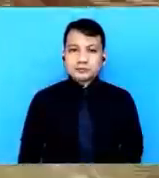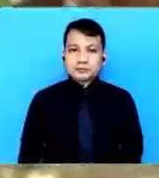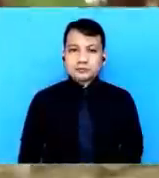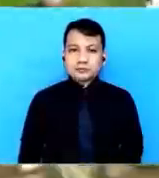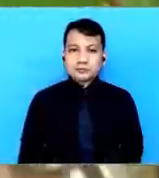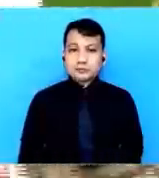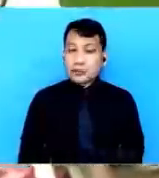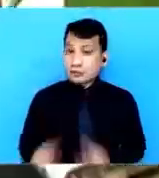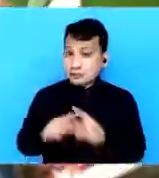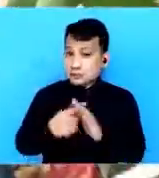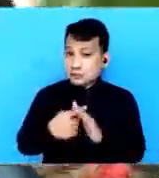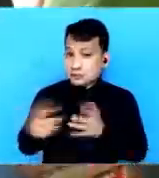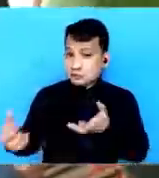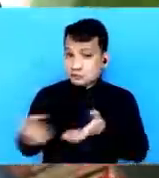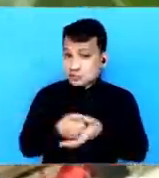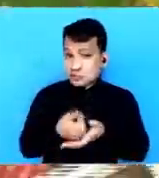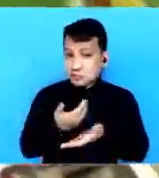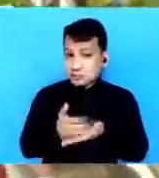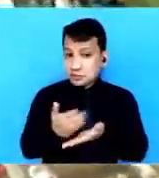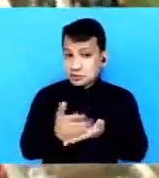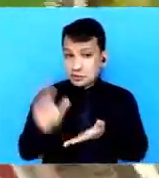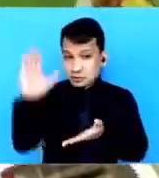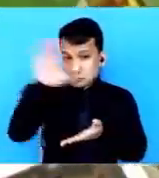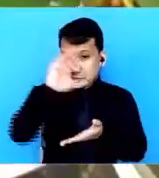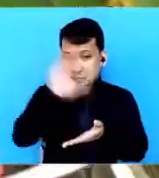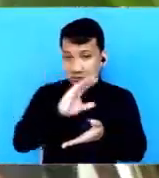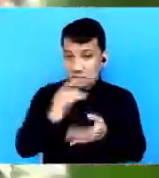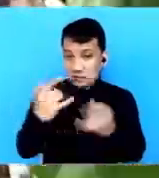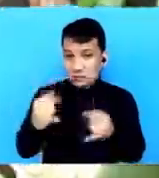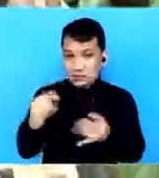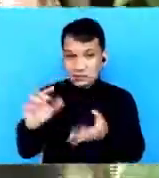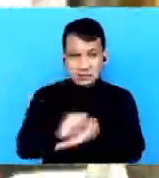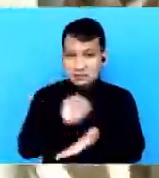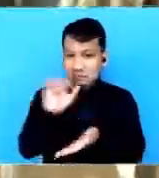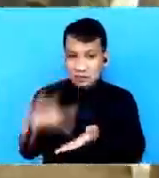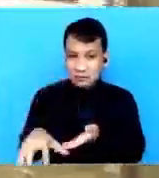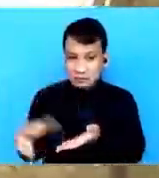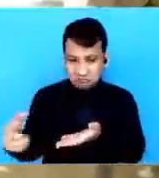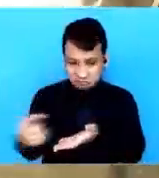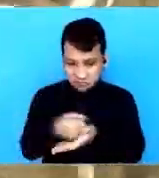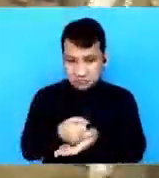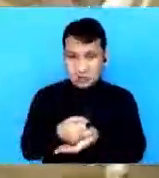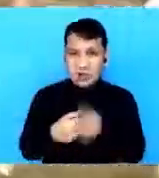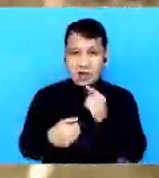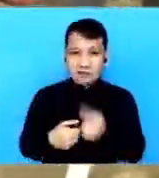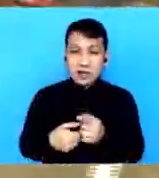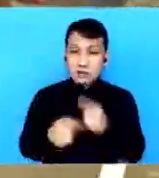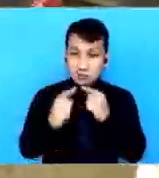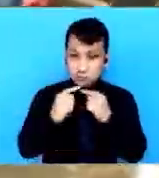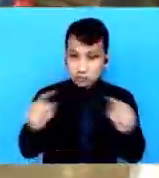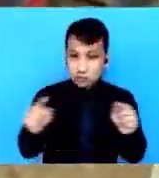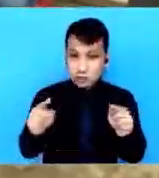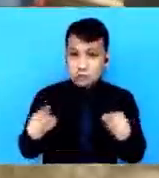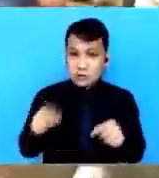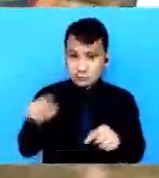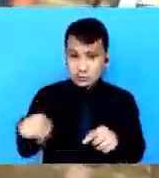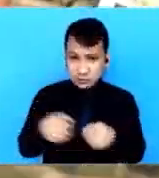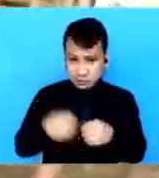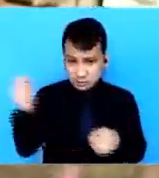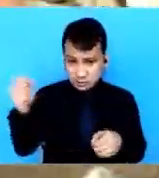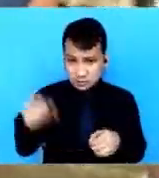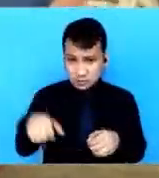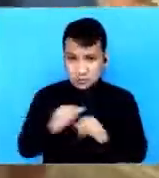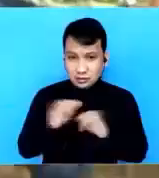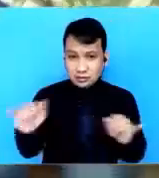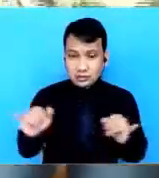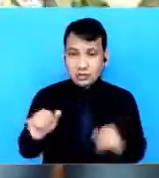Nagsisimula lang siya sa simpleng paghahanap ng mga bagay na patapon na. At minsan nga, literal na nasa basurahan na. Tulad ng mga